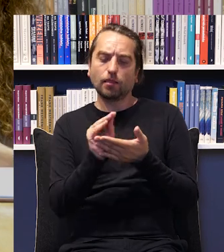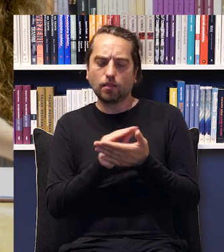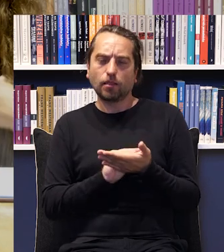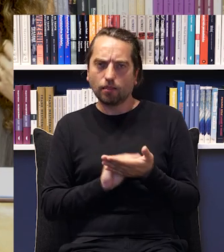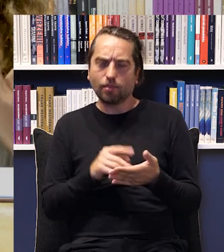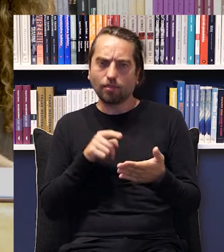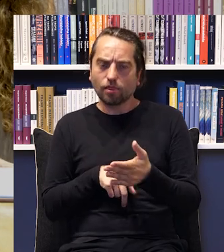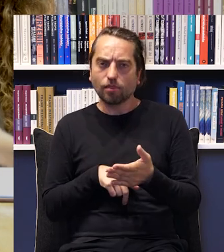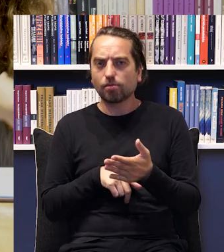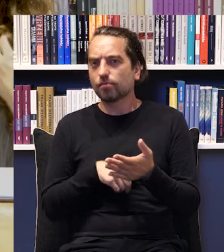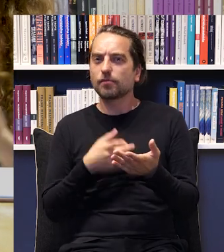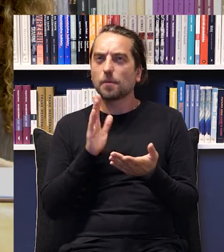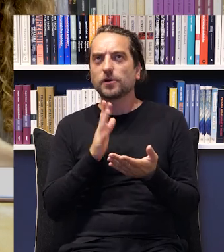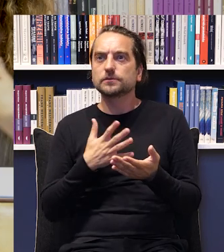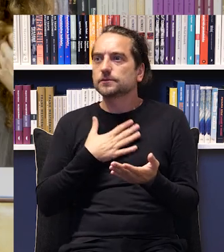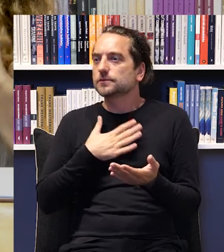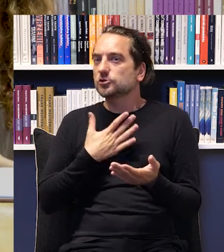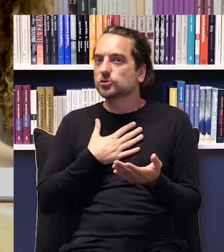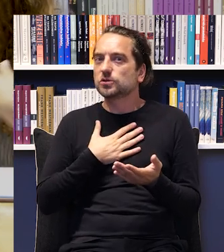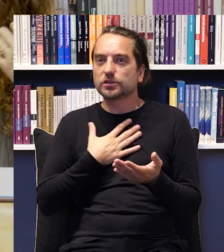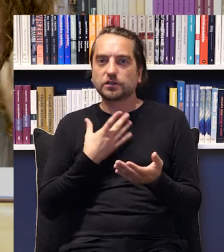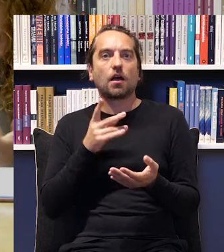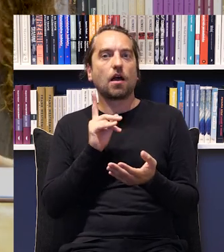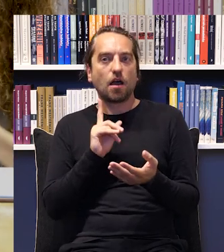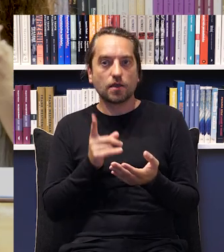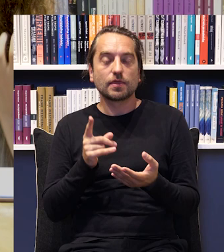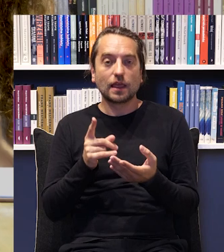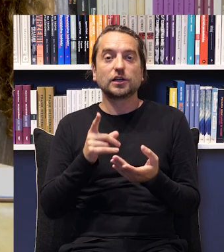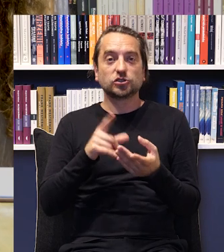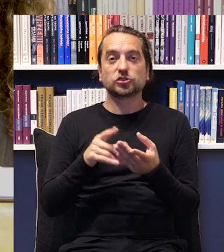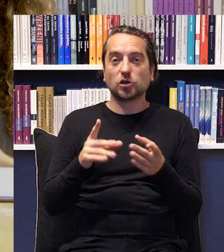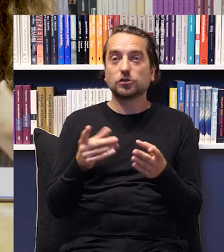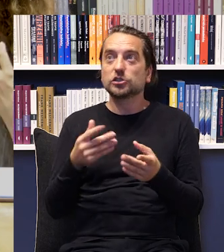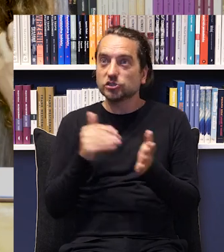pisania jakoś poczułaś, że te klisze gdzieś się